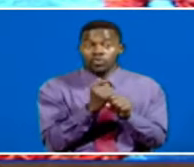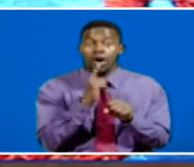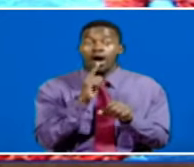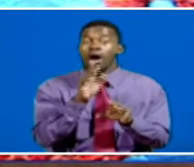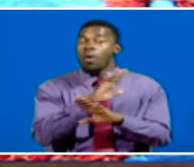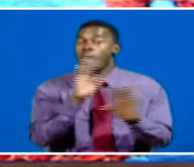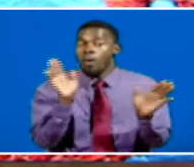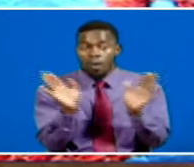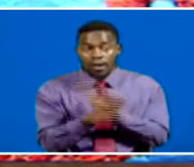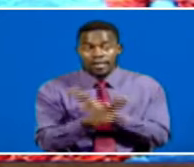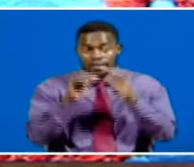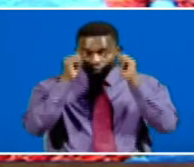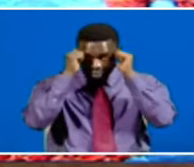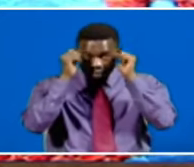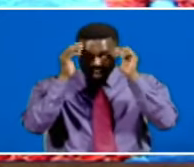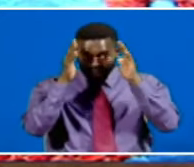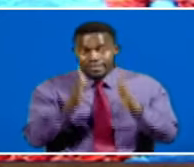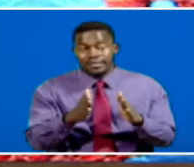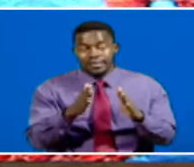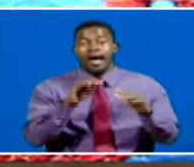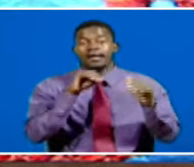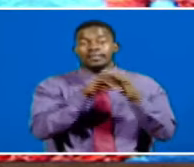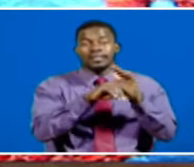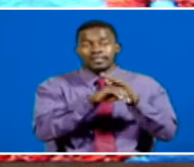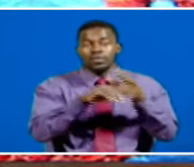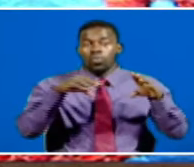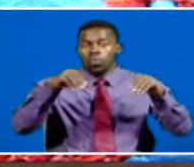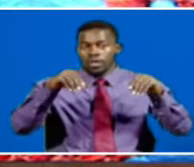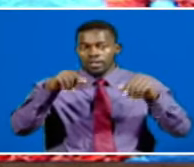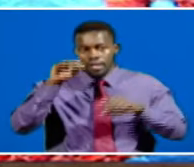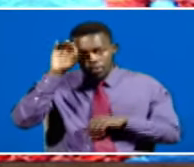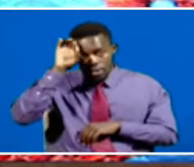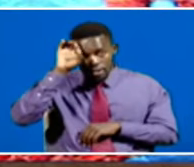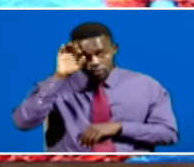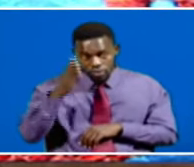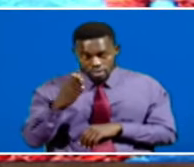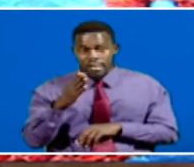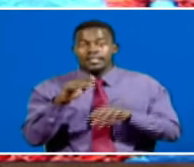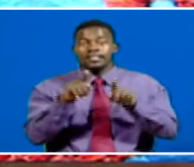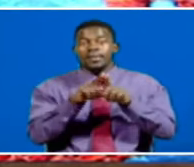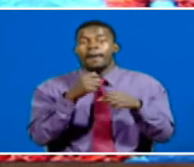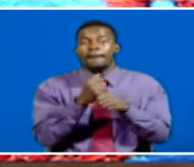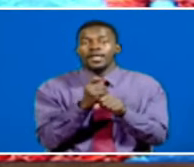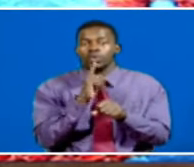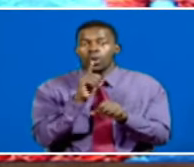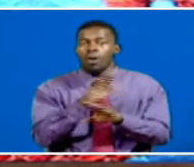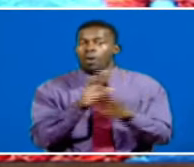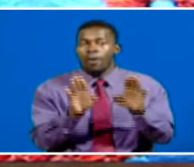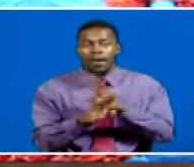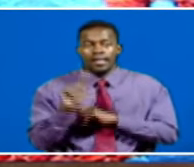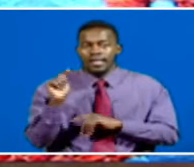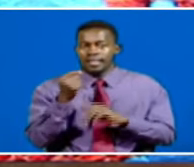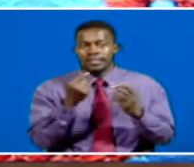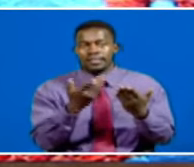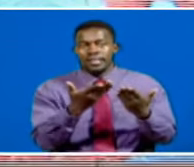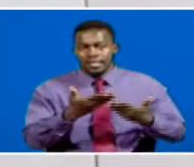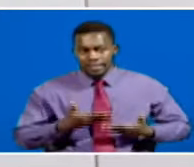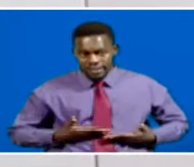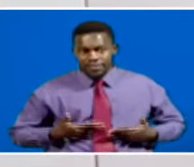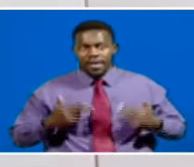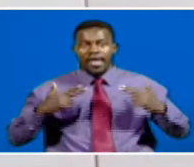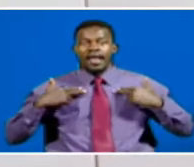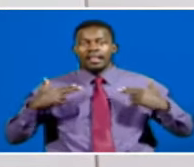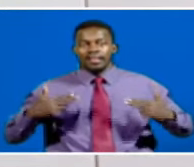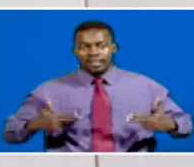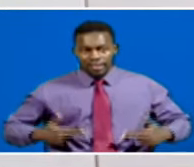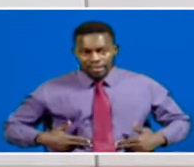kwa 100% ya mpito na pia kuweka ama kuhakikisha Wakenya wanapokea huduma za afya kwa msingi wa